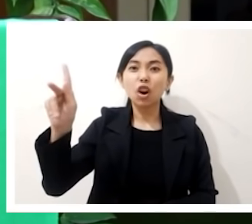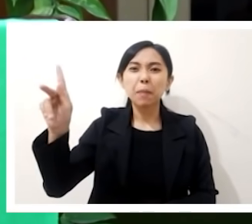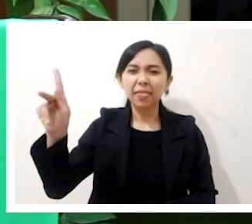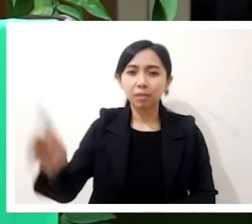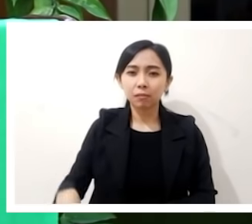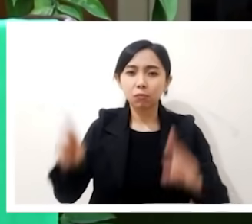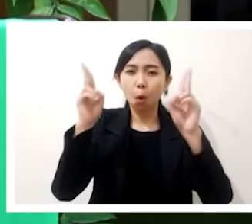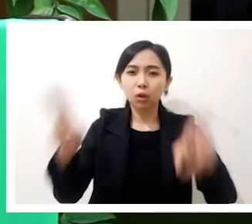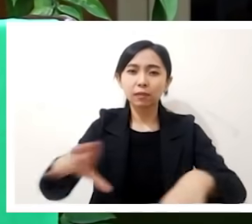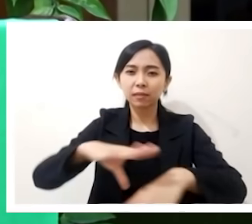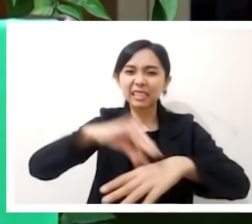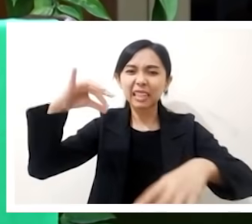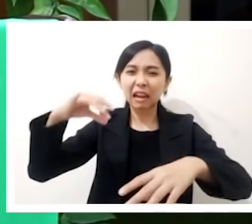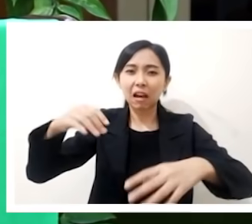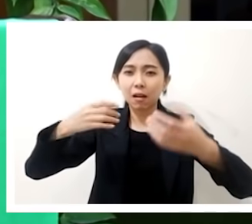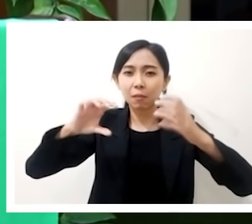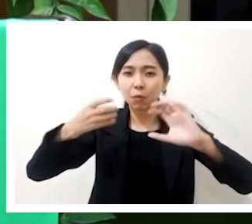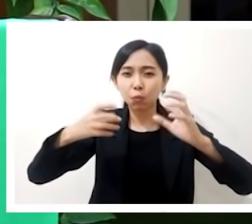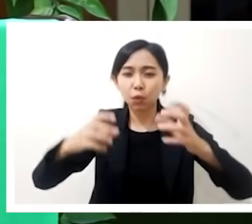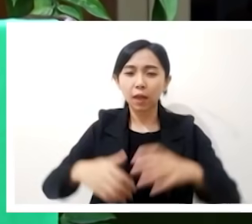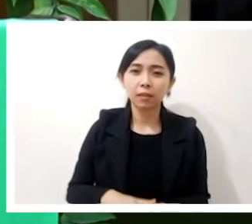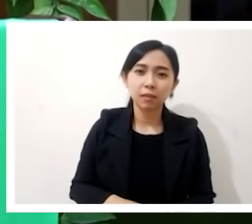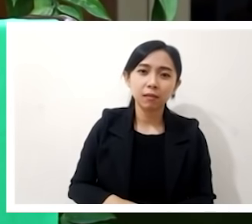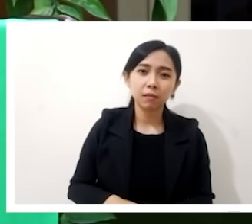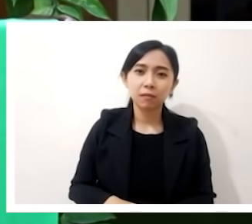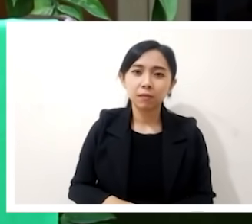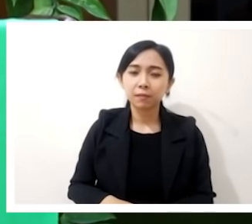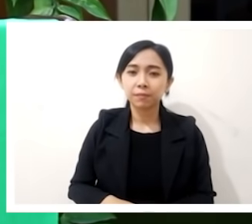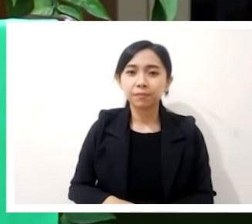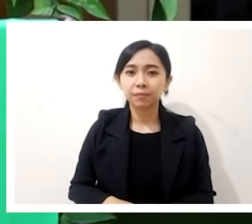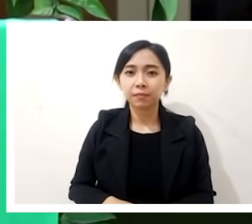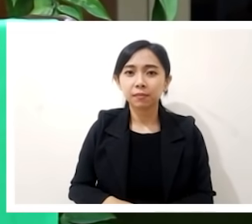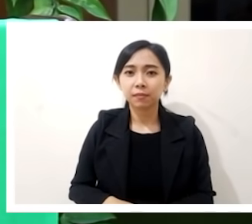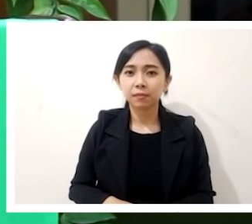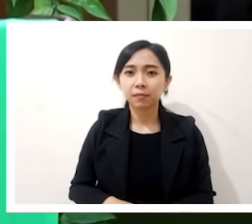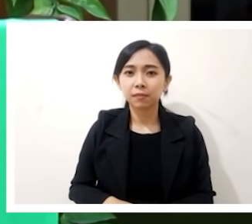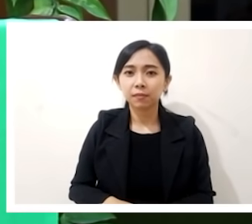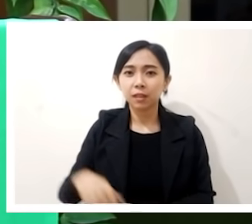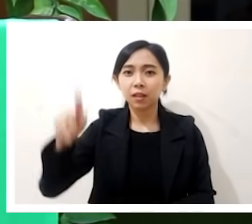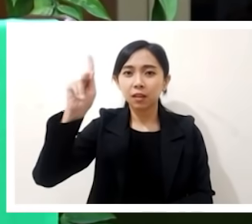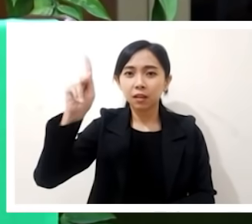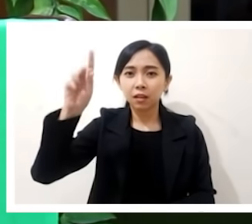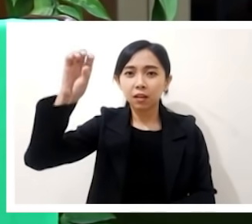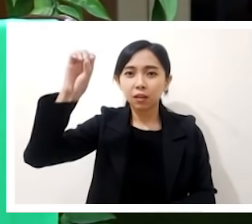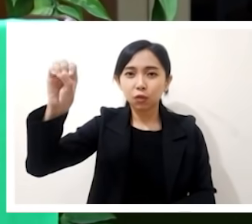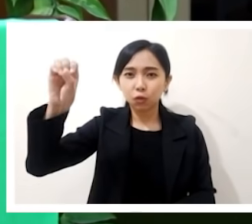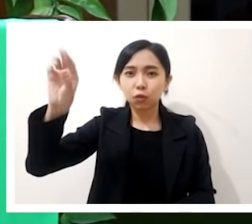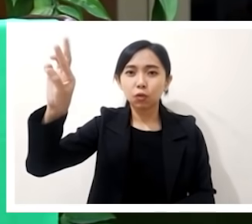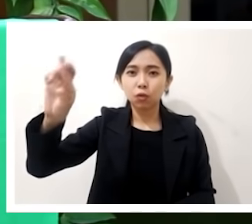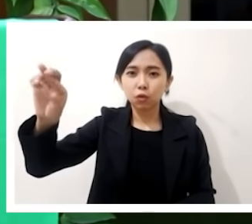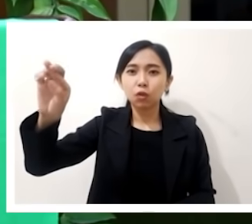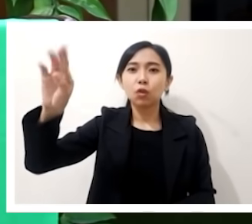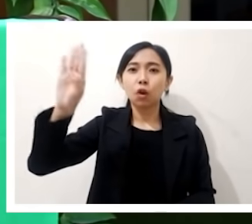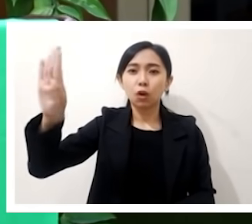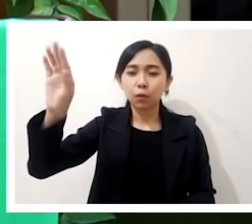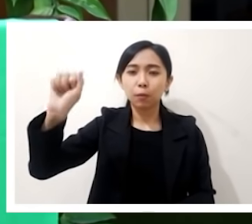merugikannya. Singkatnya, seseorang menjadi korban dengan huruf O akibat dari sebuah peristiwa